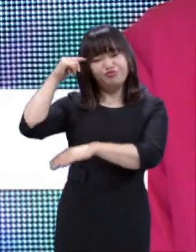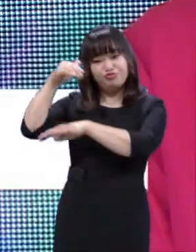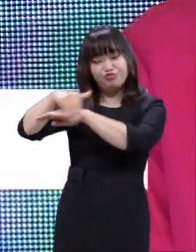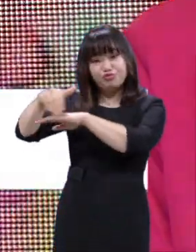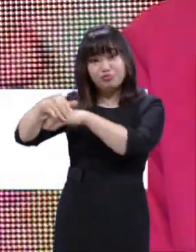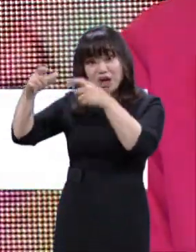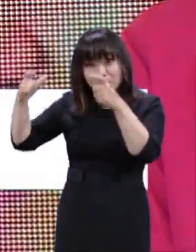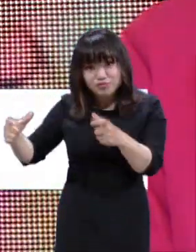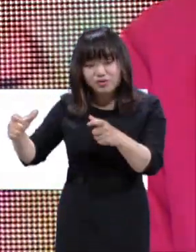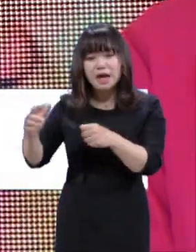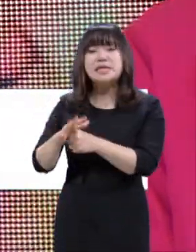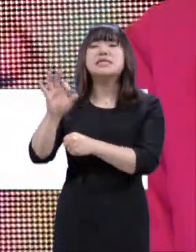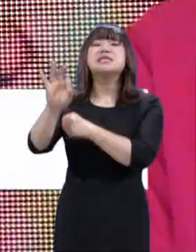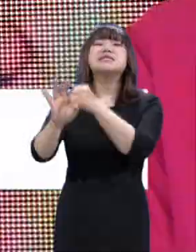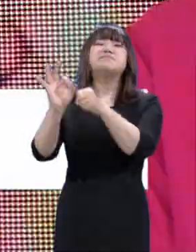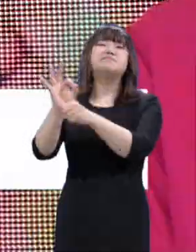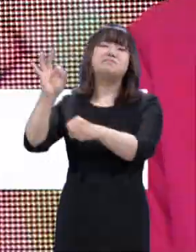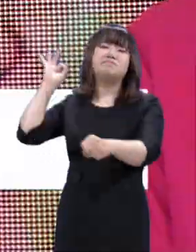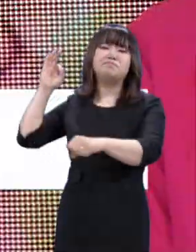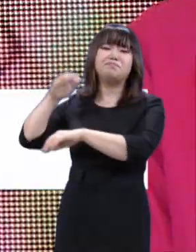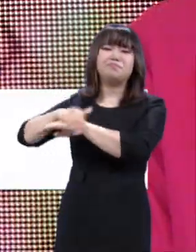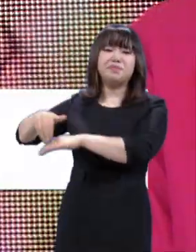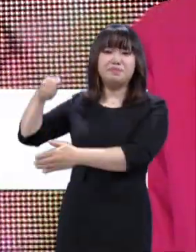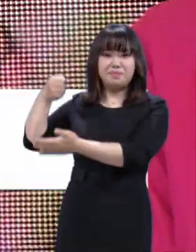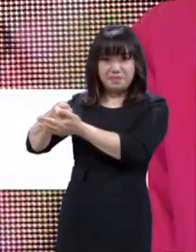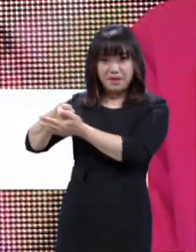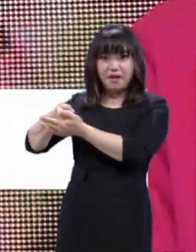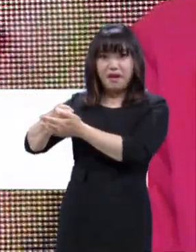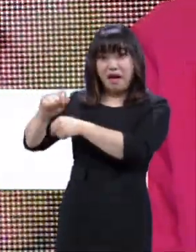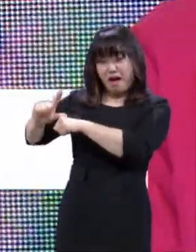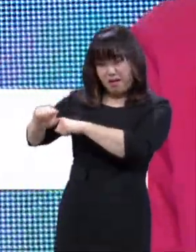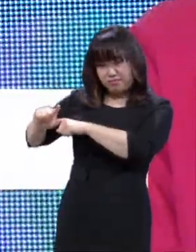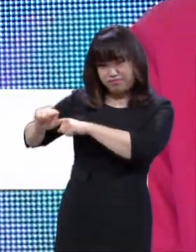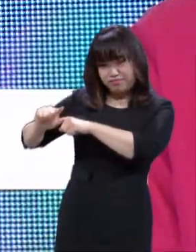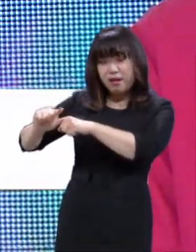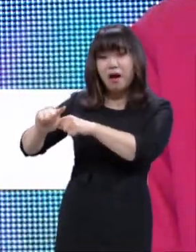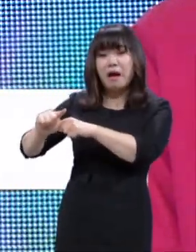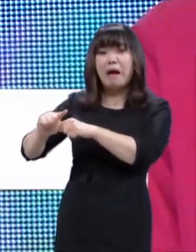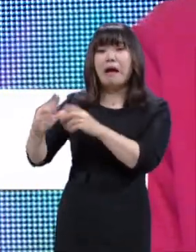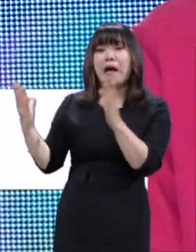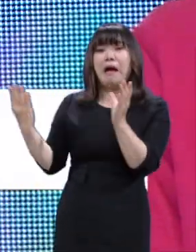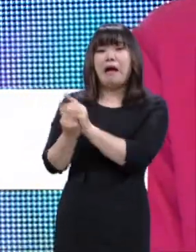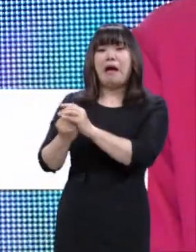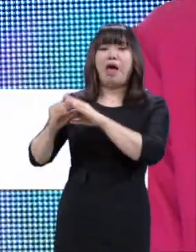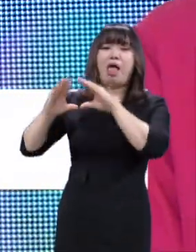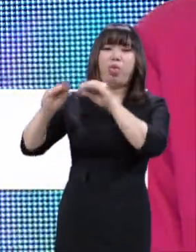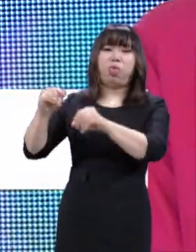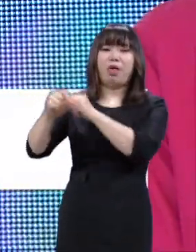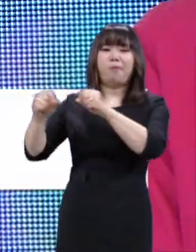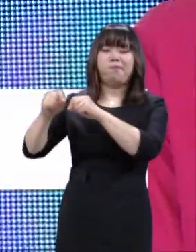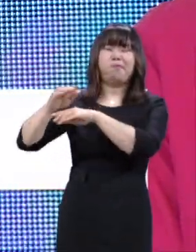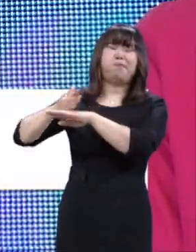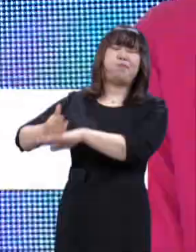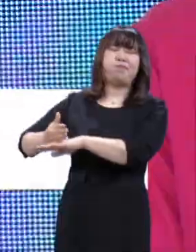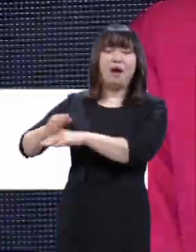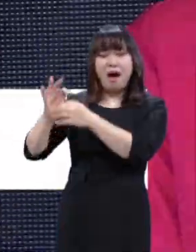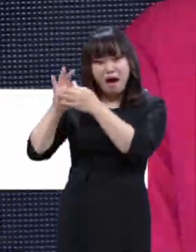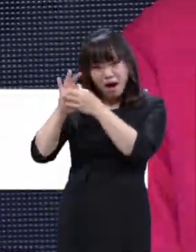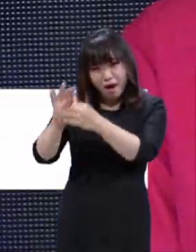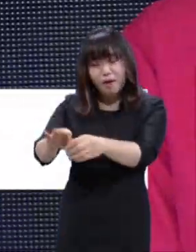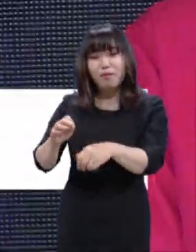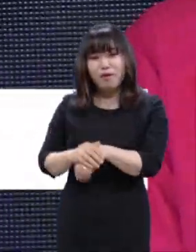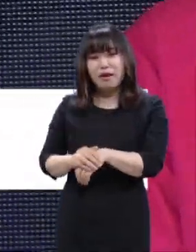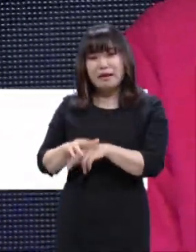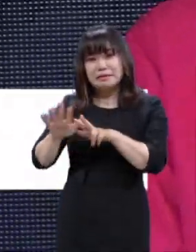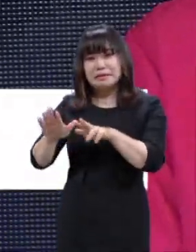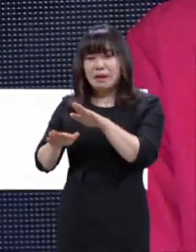성수전략정비구역이 10년 전에 계획을 세웠던 게 완전히 멈추어 서서 이 높이 제한 때문에 한 걸음도